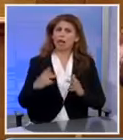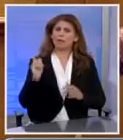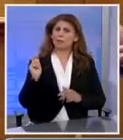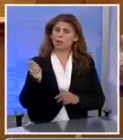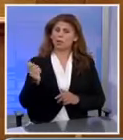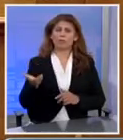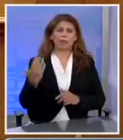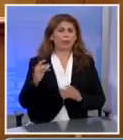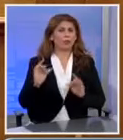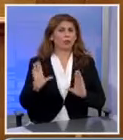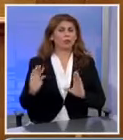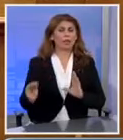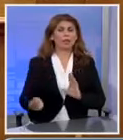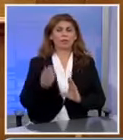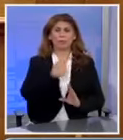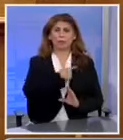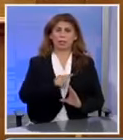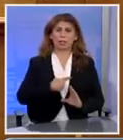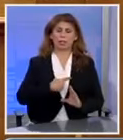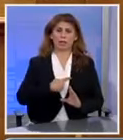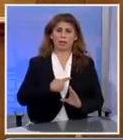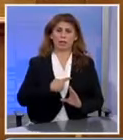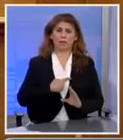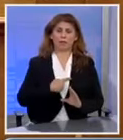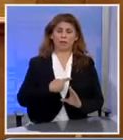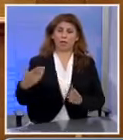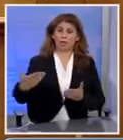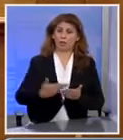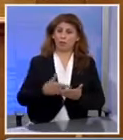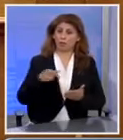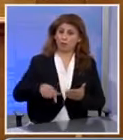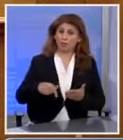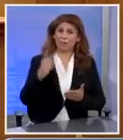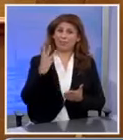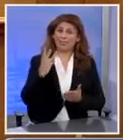καν εκλεγμένη ηγεσία? Και το φέρνουμε σήμερα